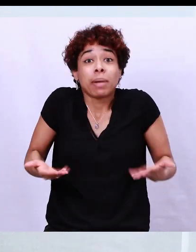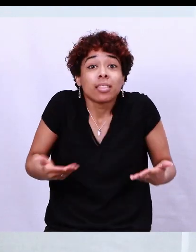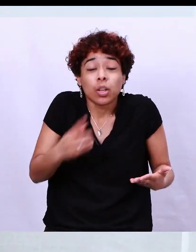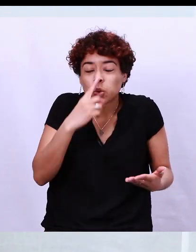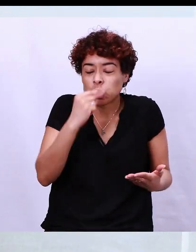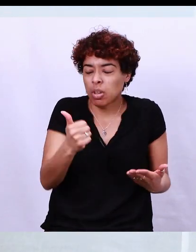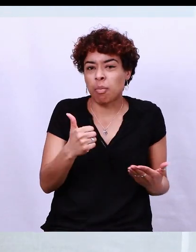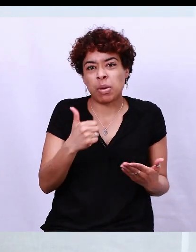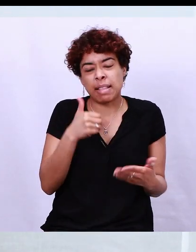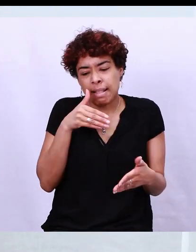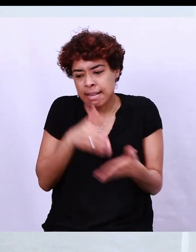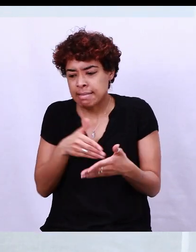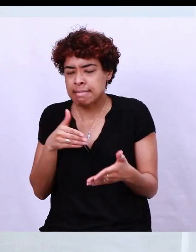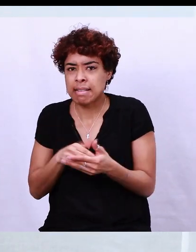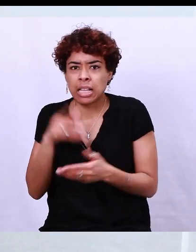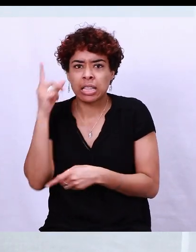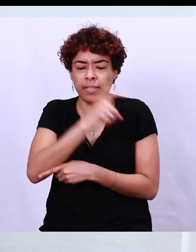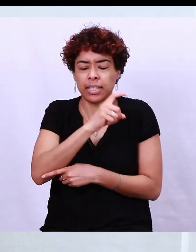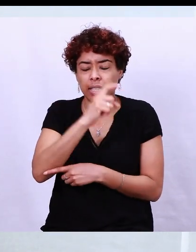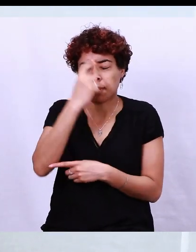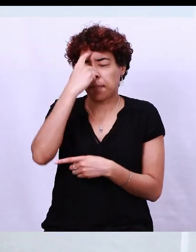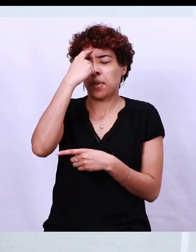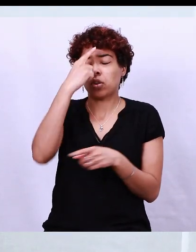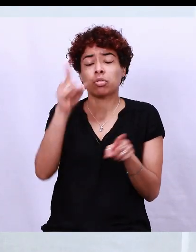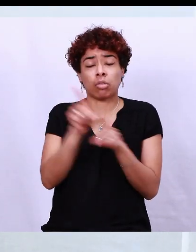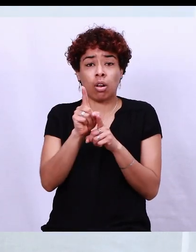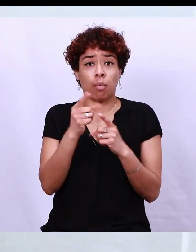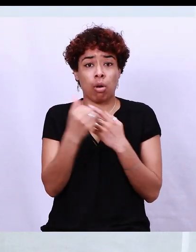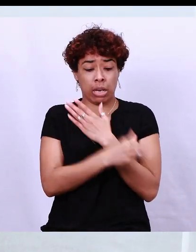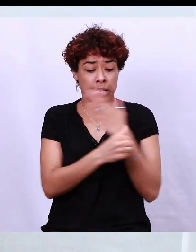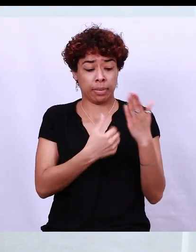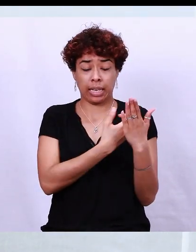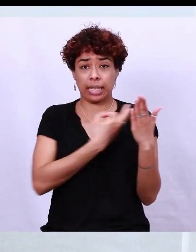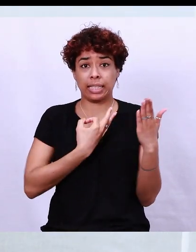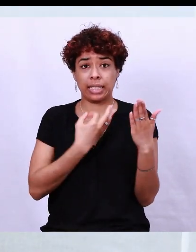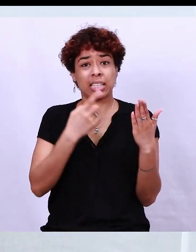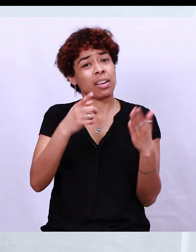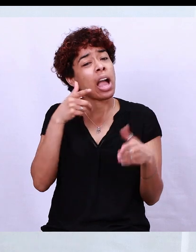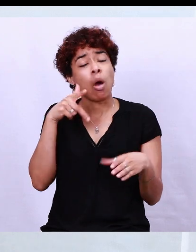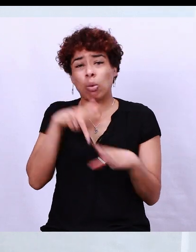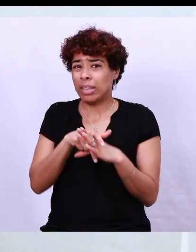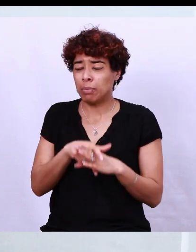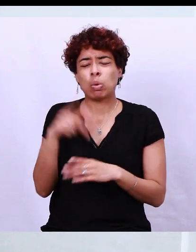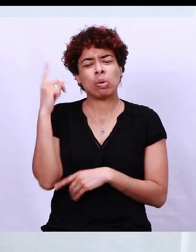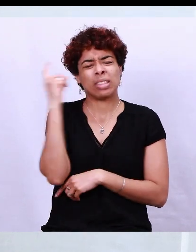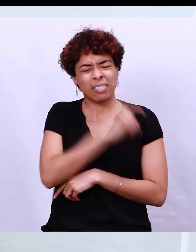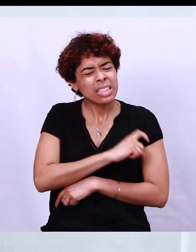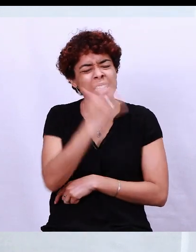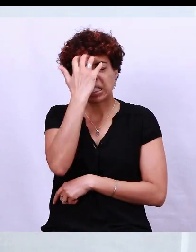tu dois avoir cette pensée dans ton cœur. Alors comme dit les Écritures, comme on vient de lire, au début c'est dur, c'est la